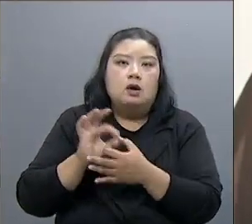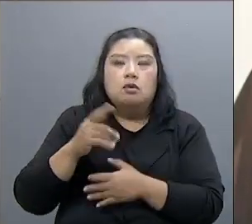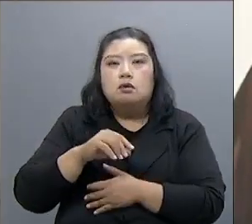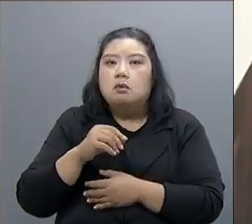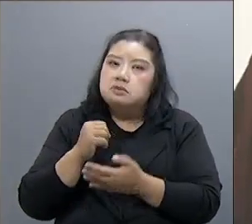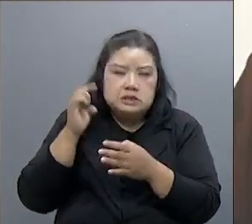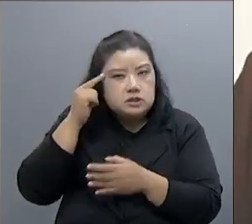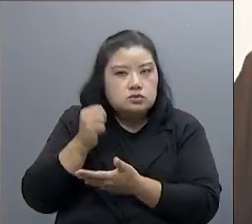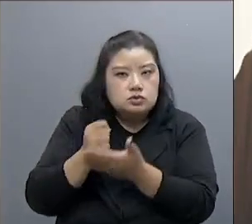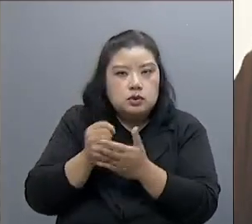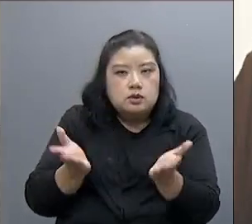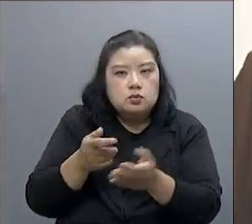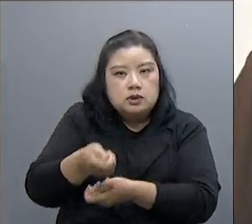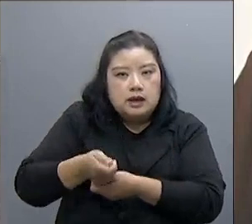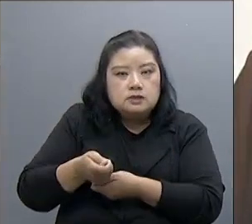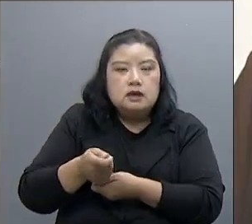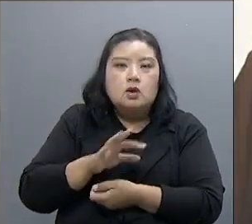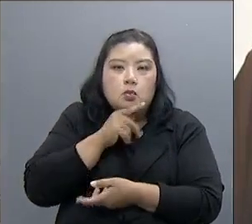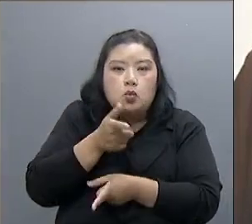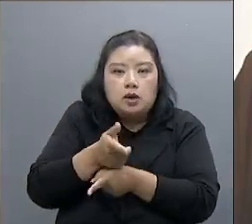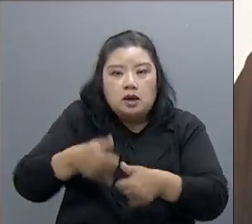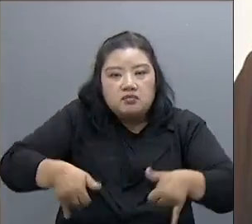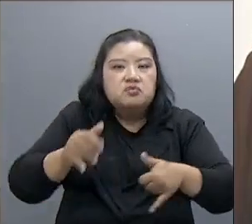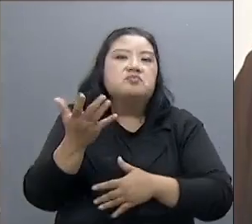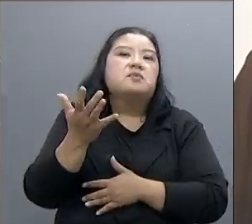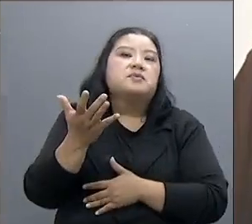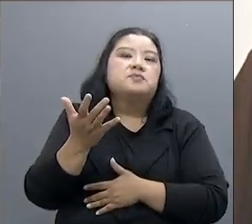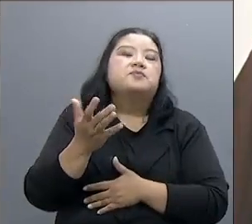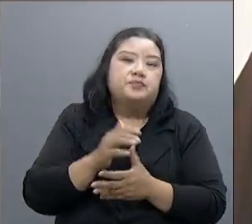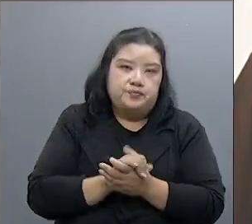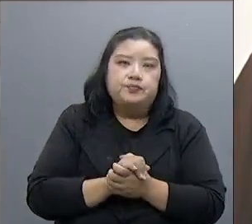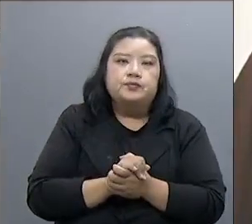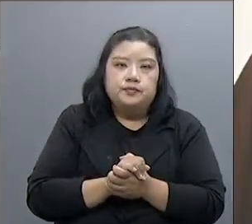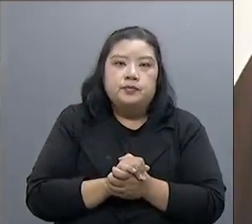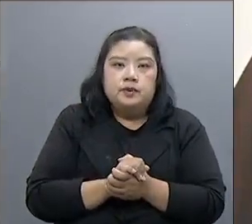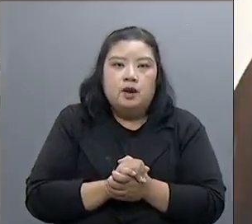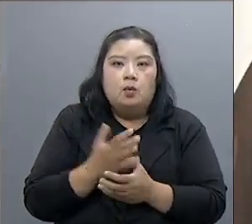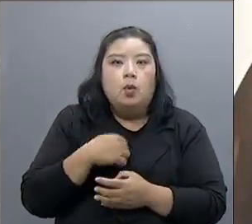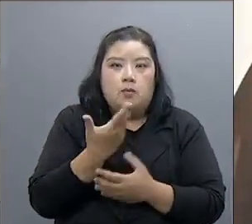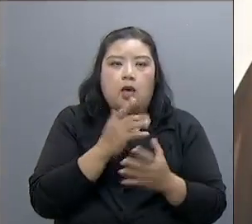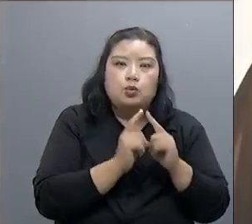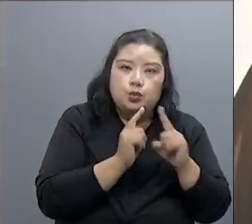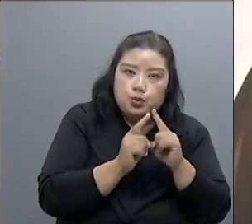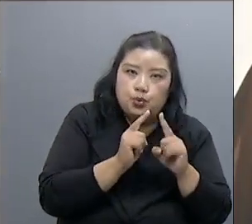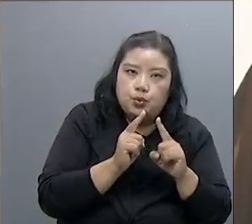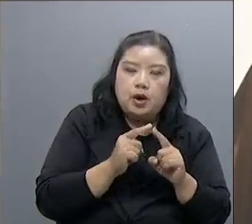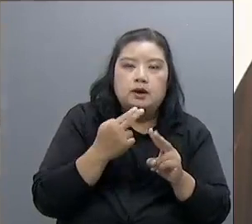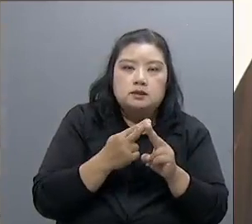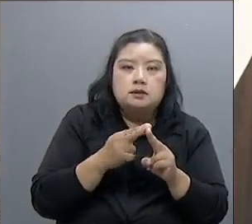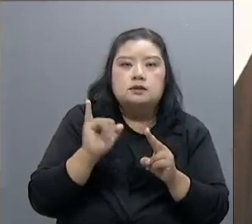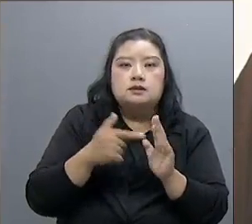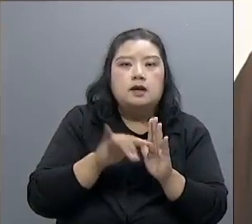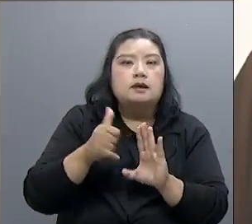คัญพี่น้องรายย่อยเลยซึ่งผมก็ได้หารือกับท่านชัยยาพรหมมาแล้วว่